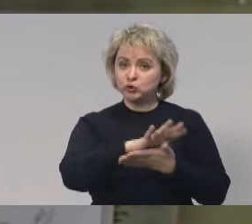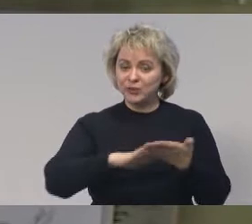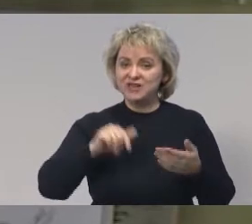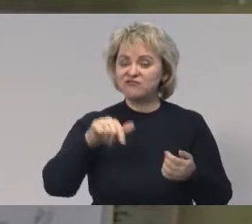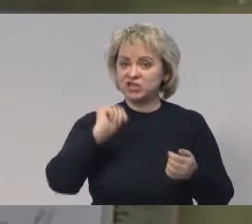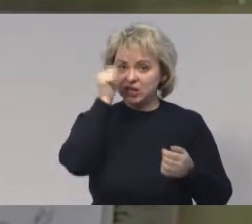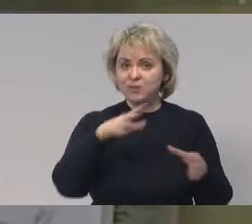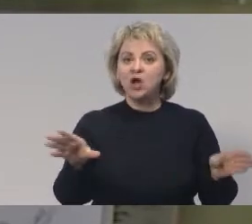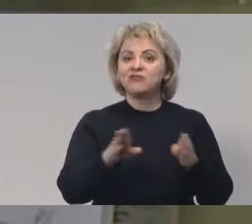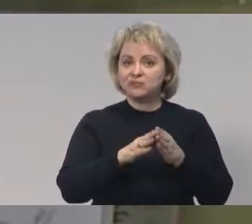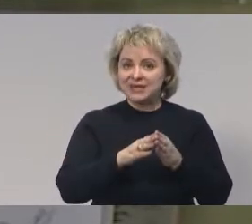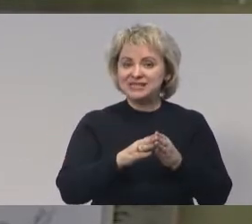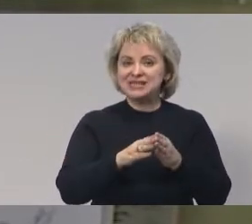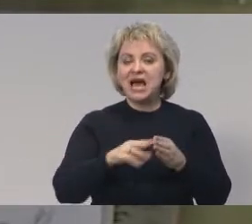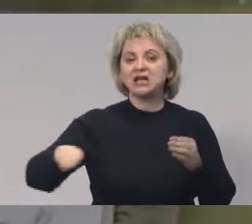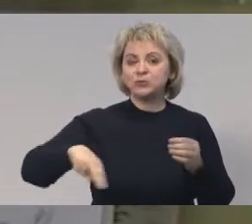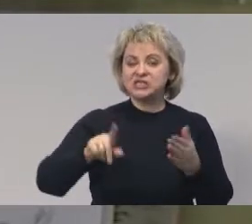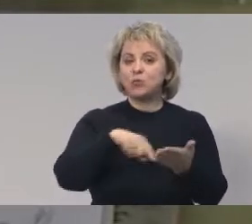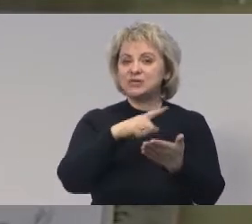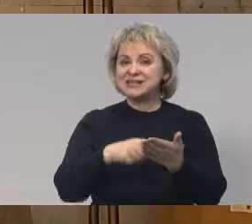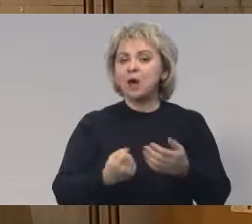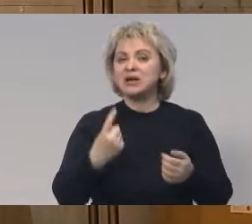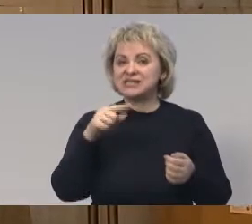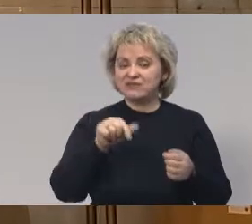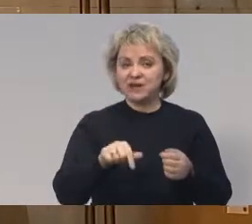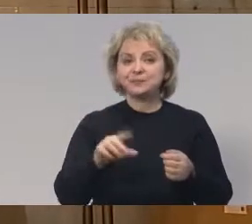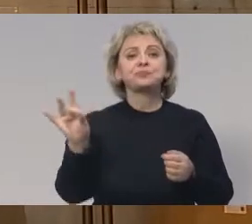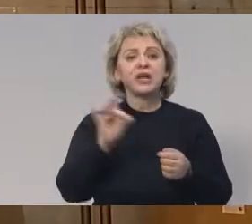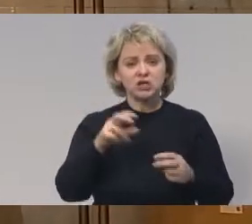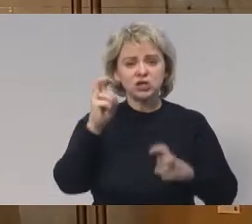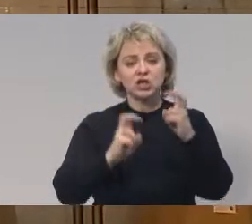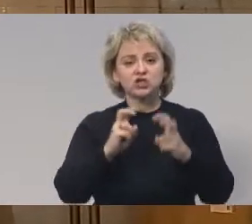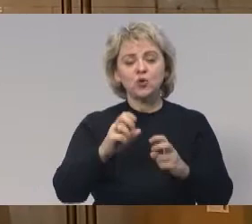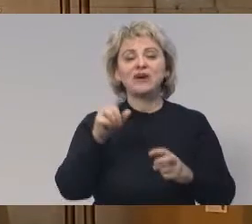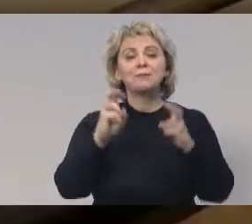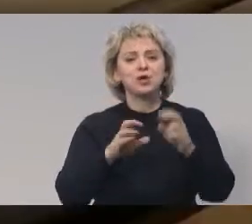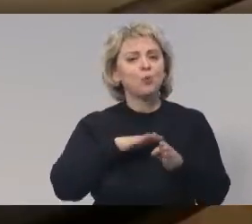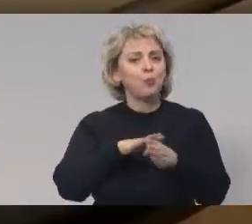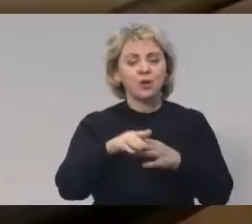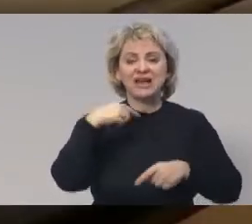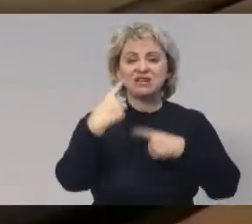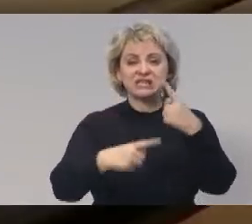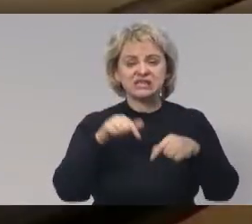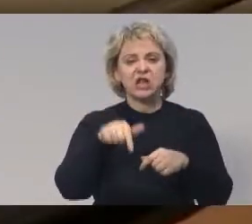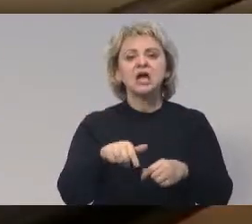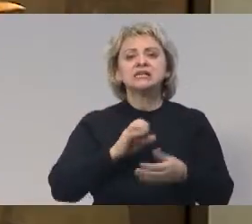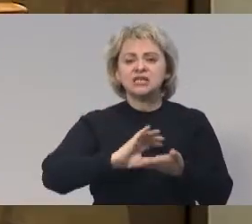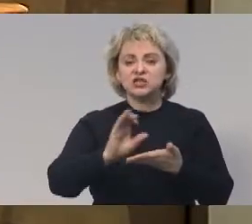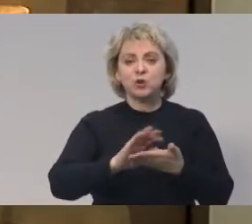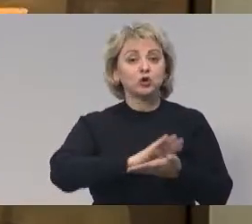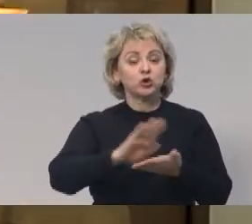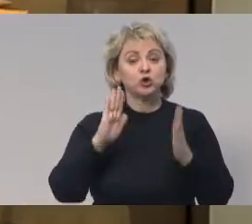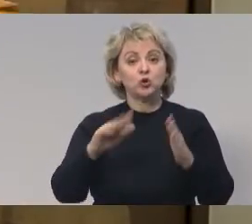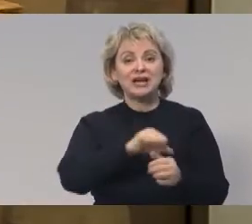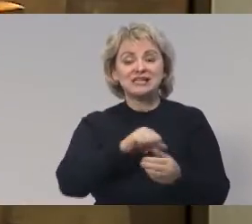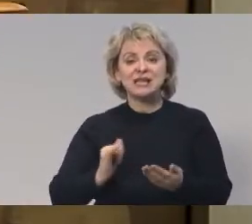этом году вместе с администрациями муниципальных образований. Ростовский завод – предприятие полного цикла. Здесь производят не только